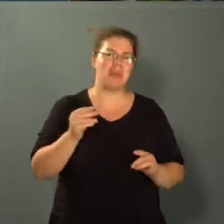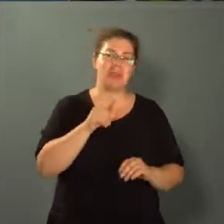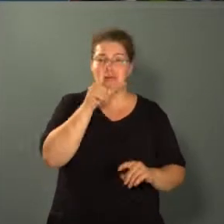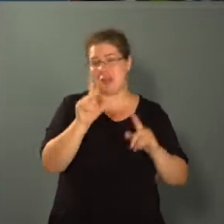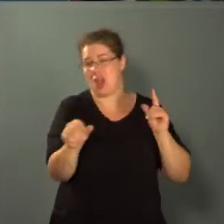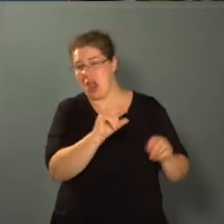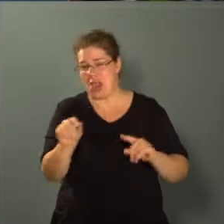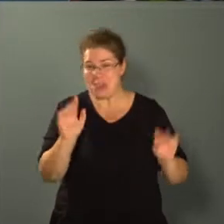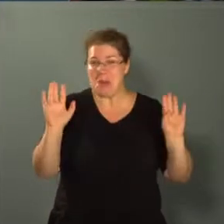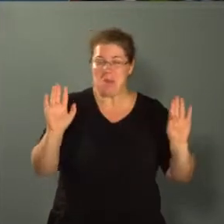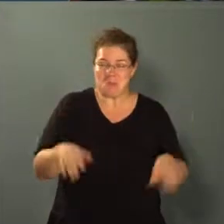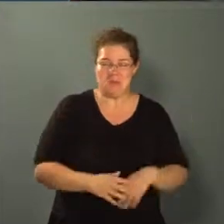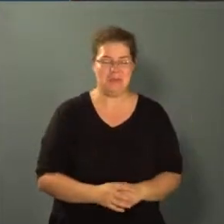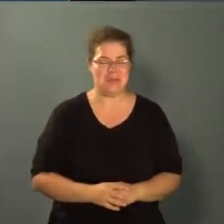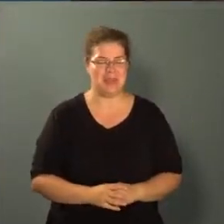mennek haza.